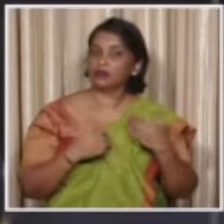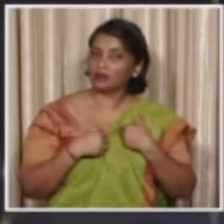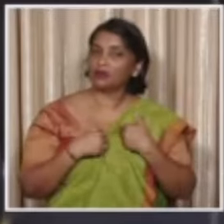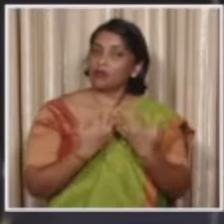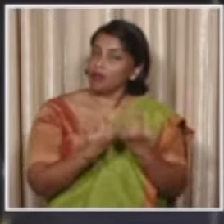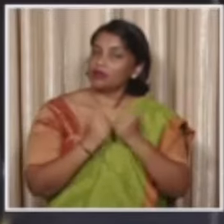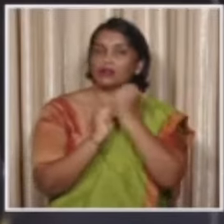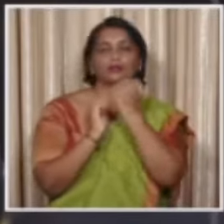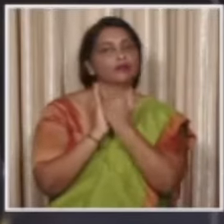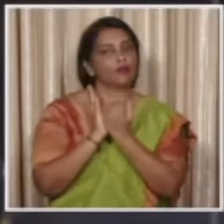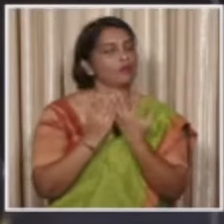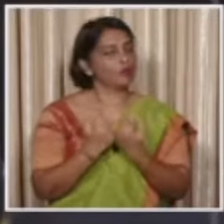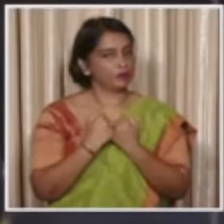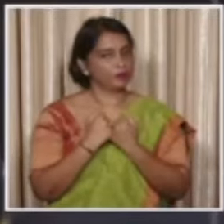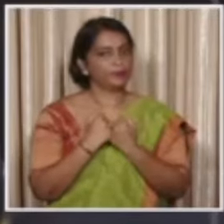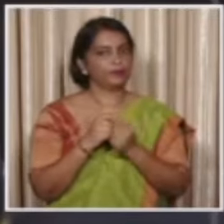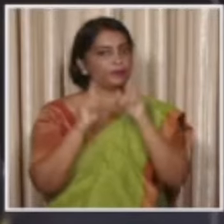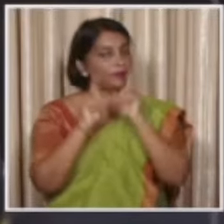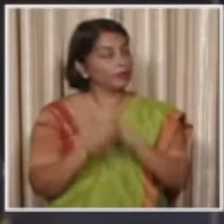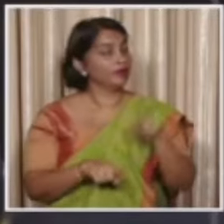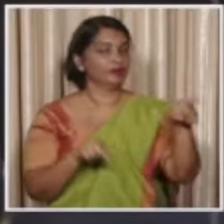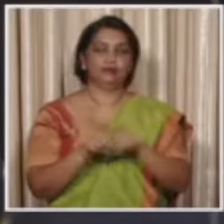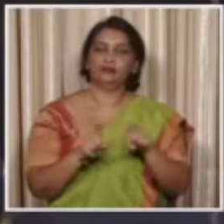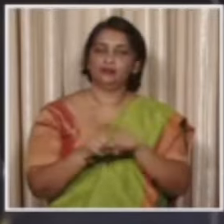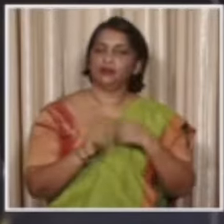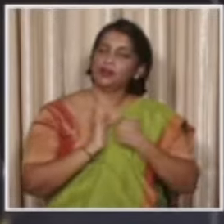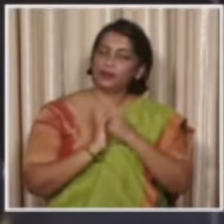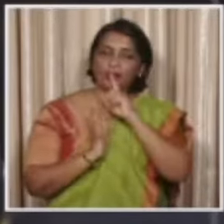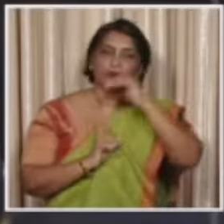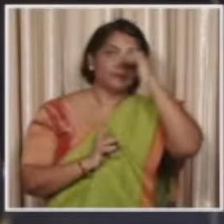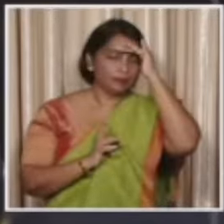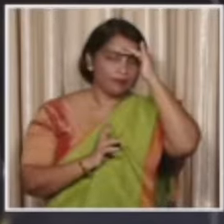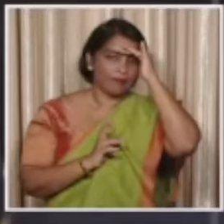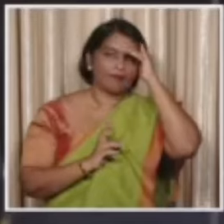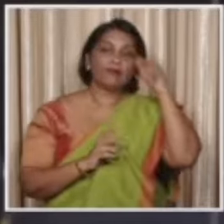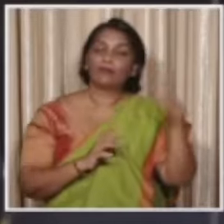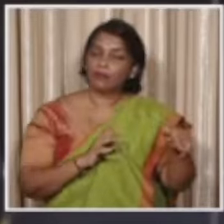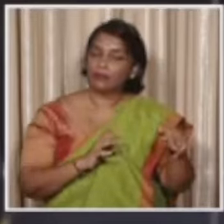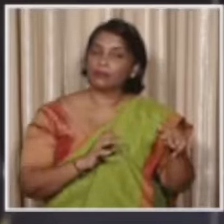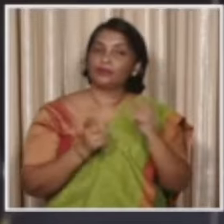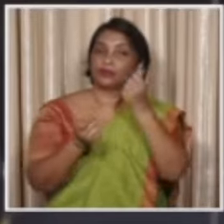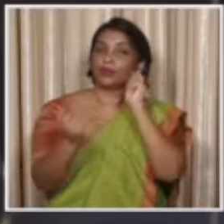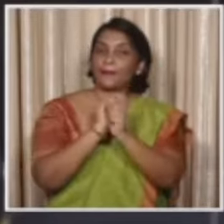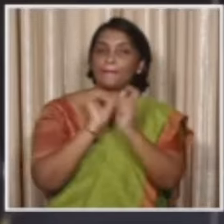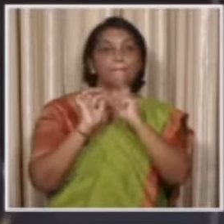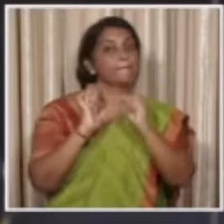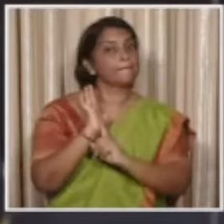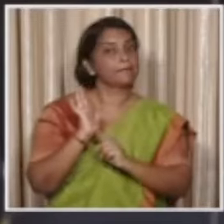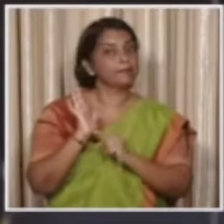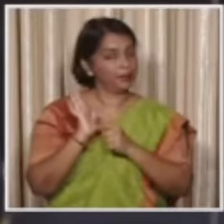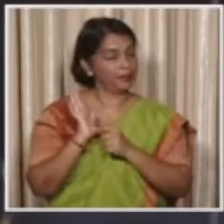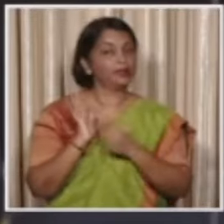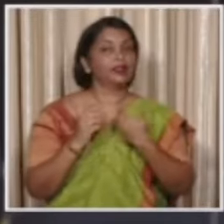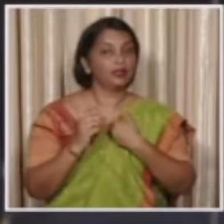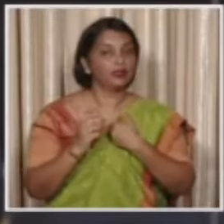අවශ්‍ය වැඩපිළිවෙලක් තියෙන්න ඕනේ. ඉතින් ඒ නිසා තමයි ගරු කතානායකතුමනි, ආර්ථික පරිවර්තන පනතේ පවා හරි